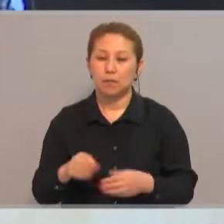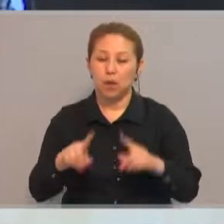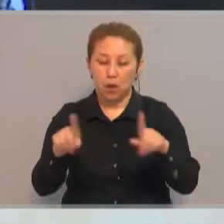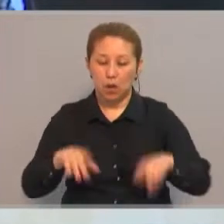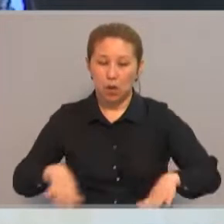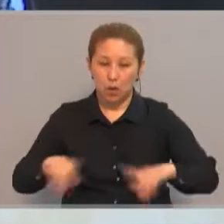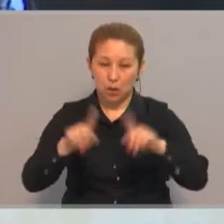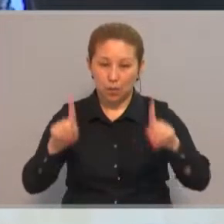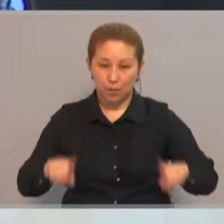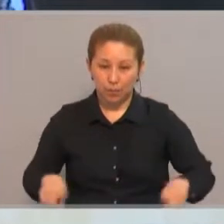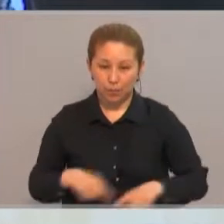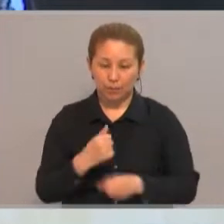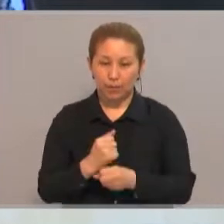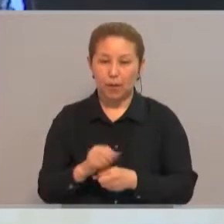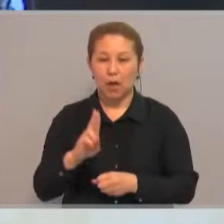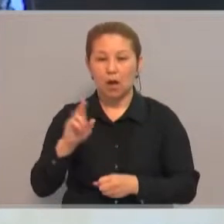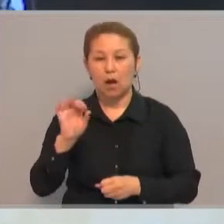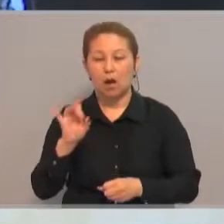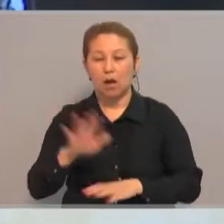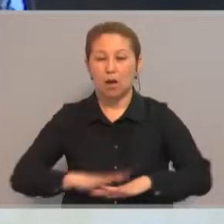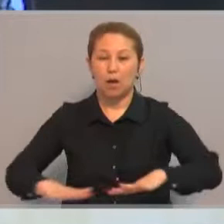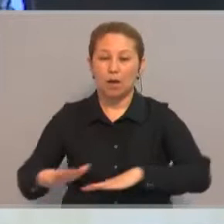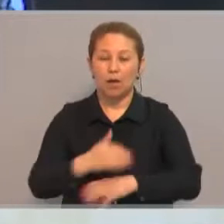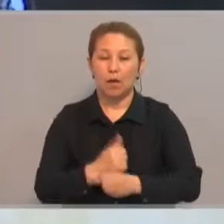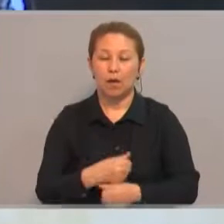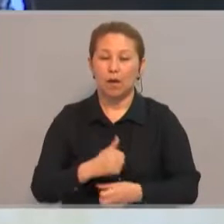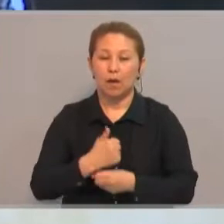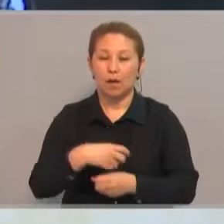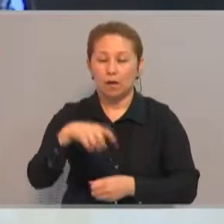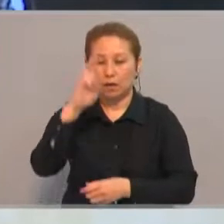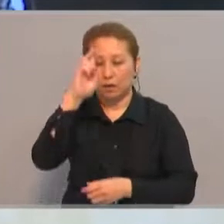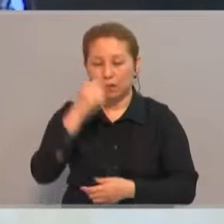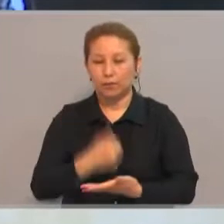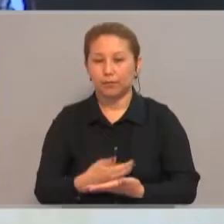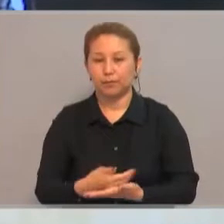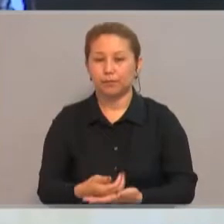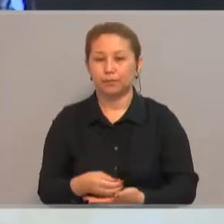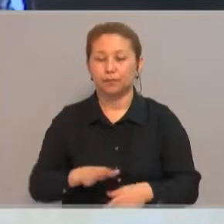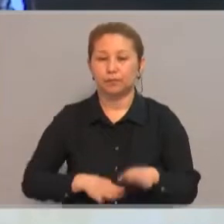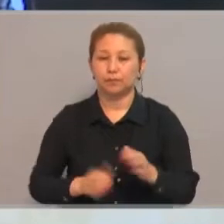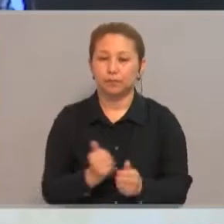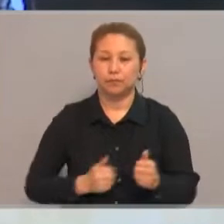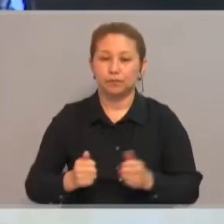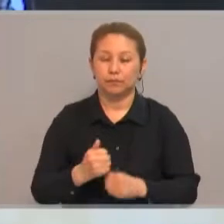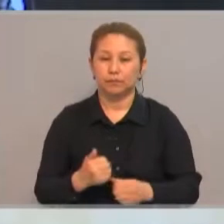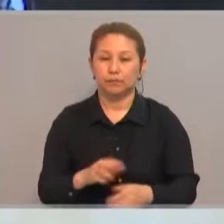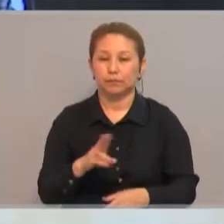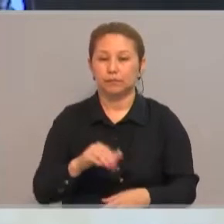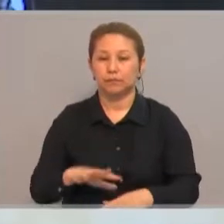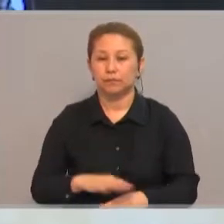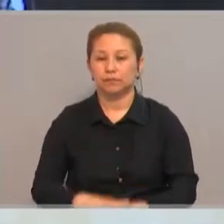получили мировое признание. Именно сильные регионы, озвученные главой государства, могут стать движущей силой драйвера